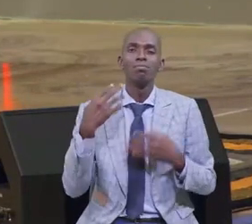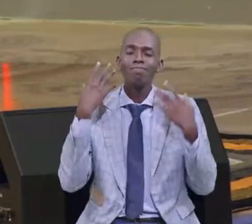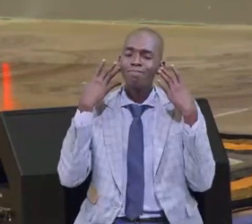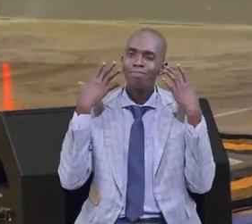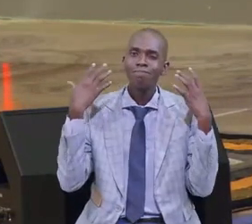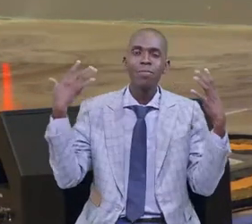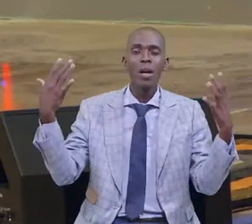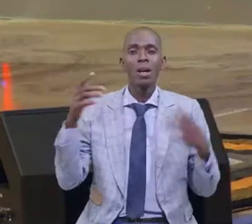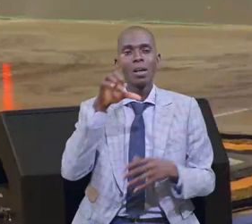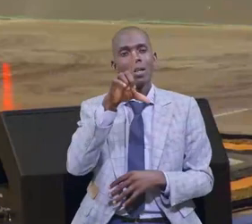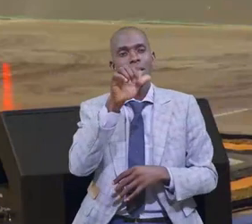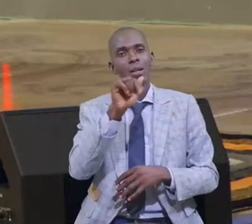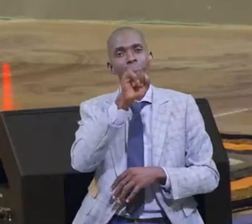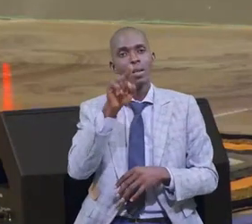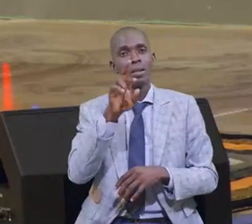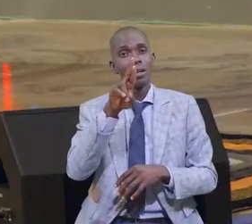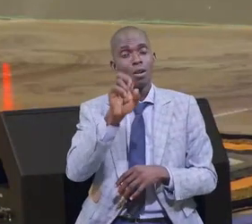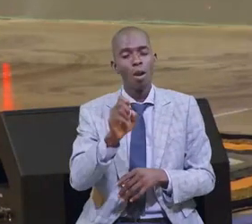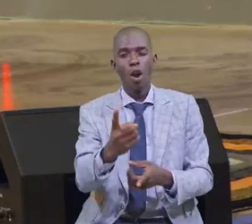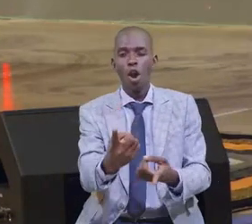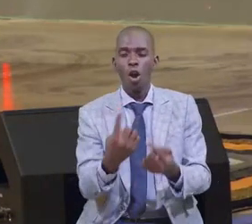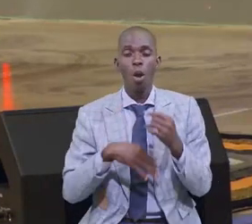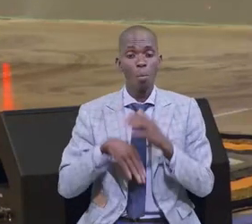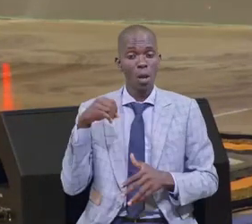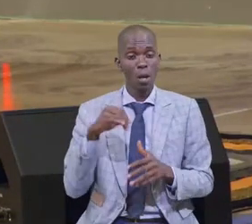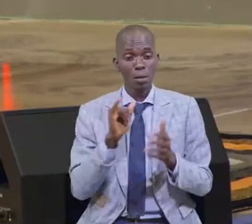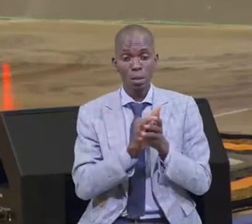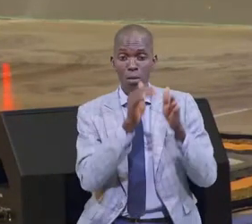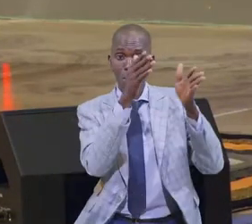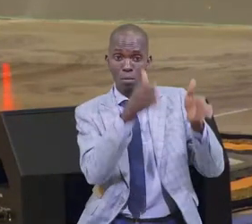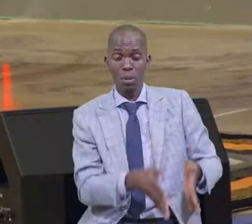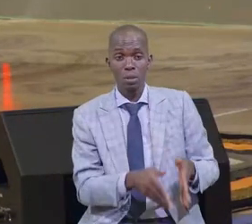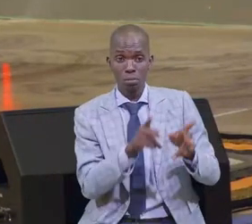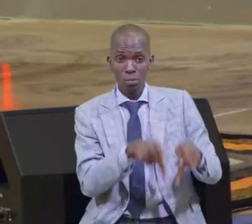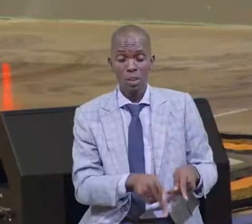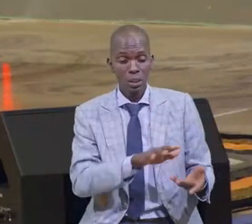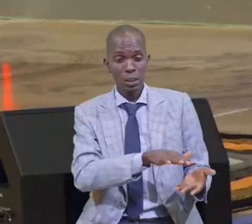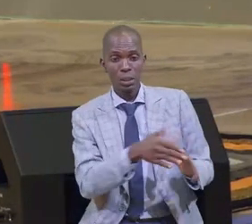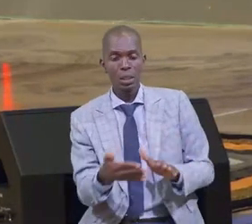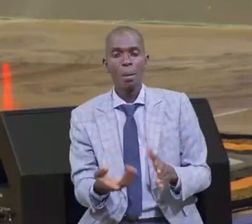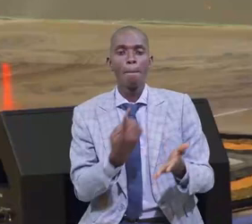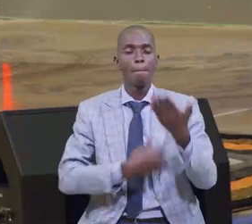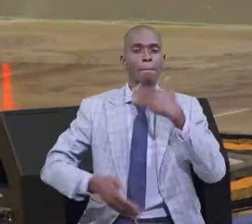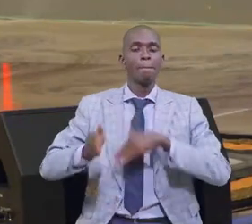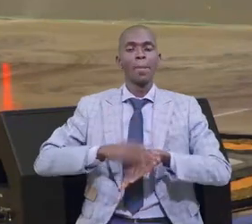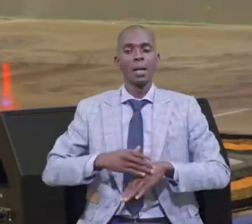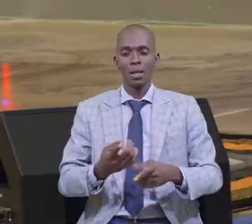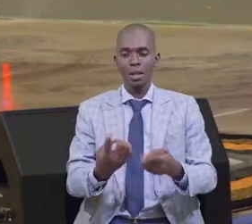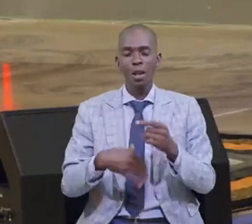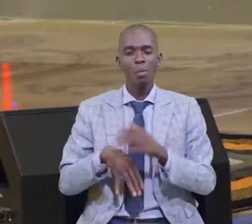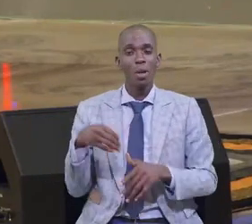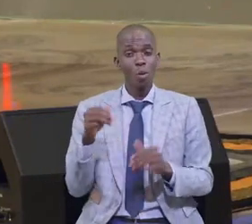sors !» Et le mort sortit. Pas d'impossibilité avec